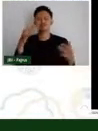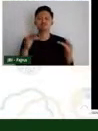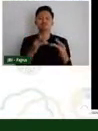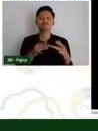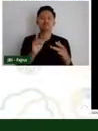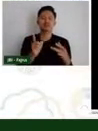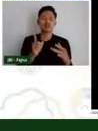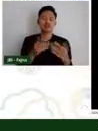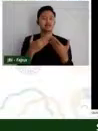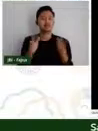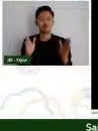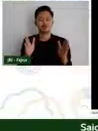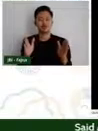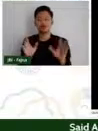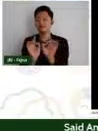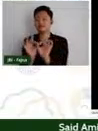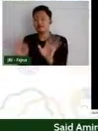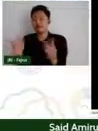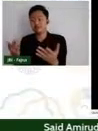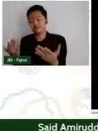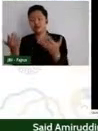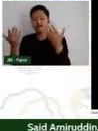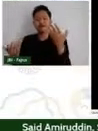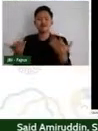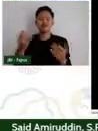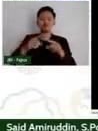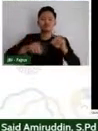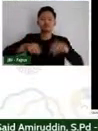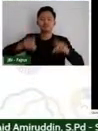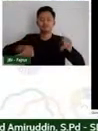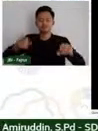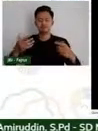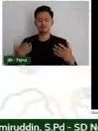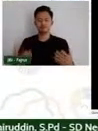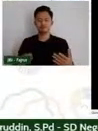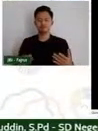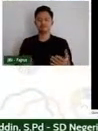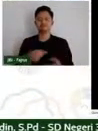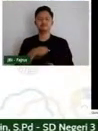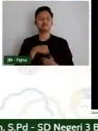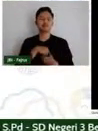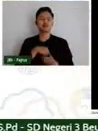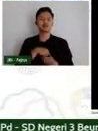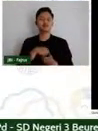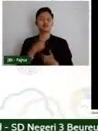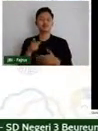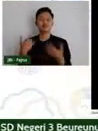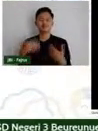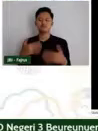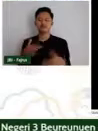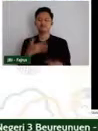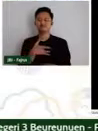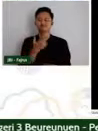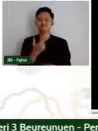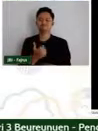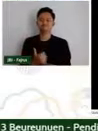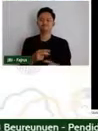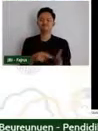apapun kelainannya dan bagaimanapun gradasinya. Ini pendapat ini juga sangat luar biasa kita rasa. Ini merupakan